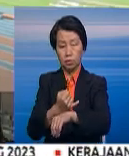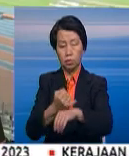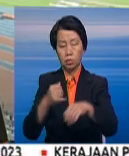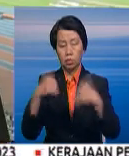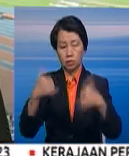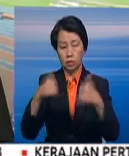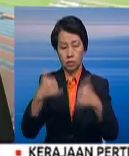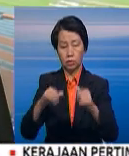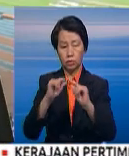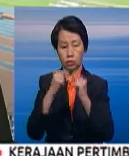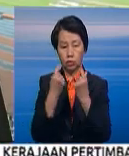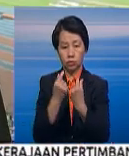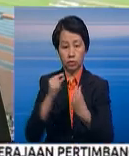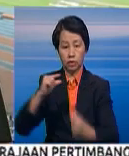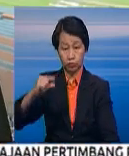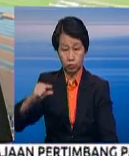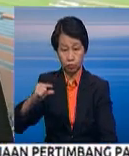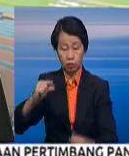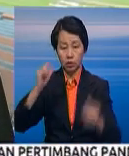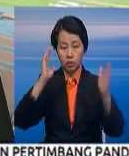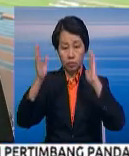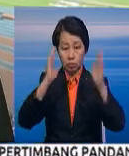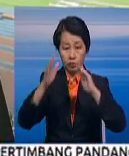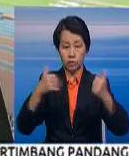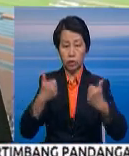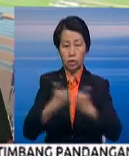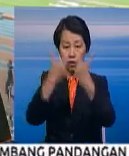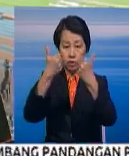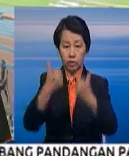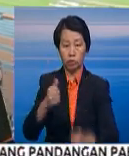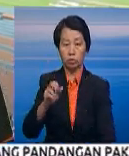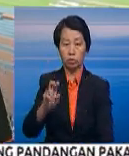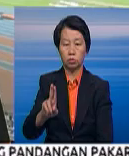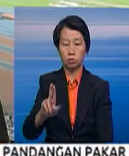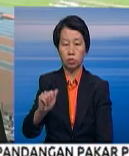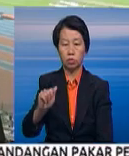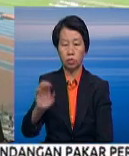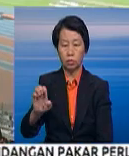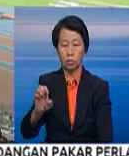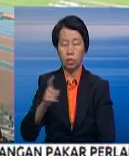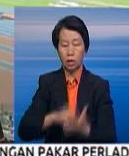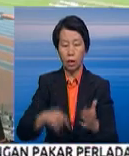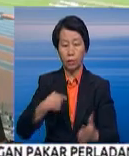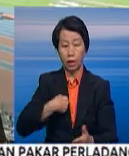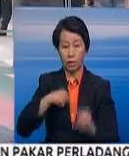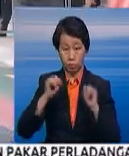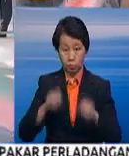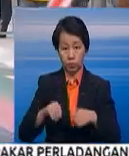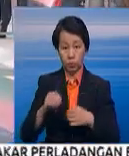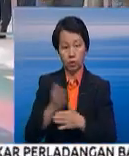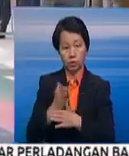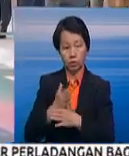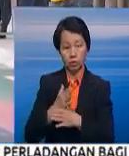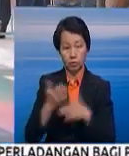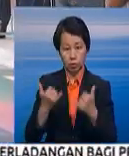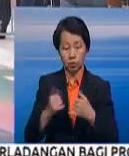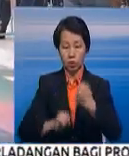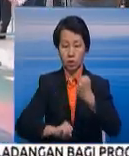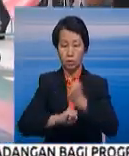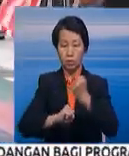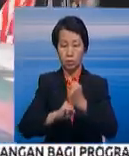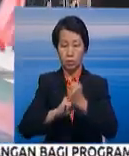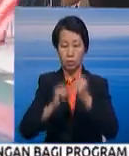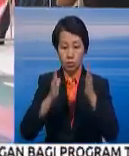kedua kumpulan G, Malaysia menentang Emirates Arab Bersatu UAE. Apa yang saya boleh kongsikan ketika ini, penyokong sudah